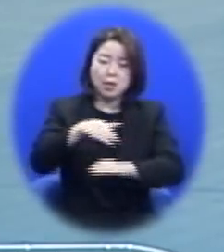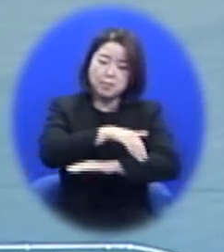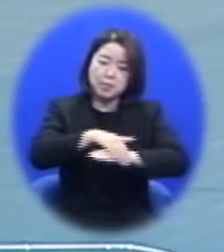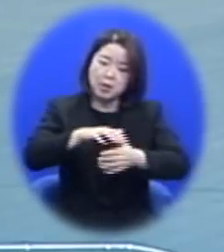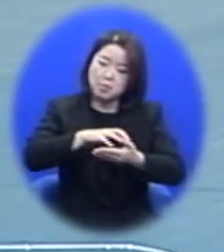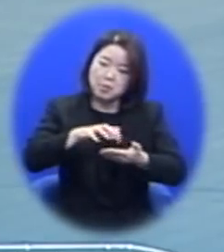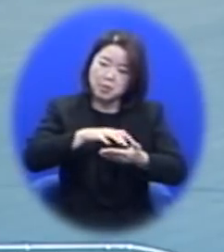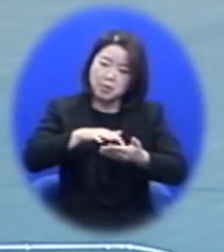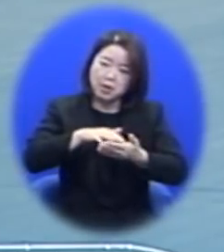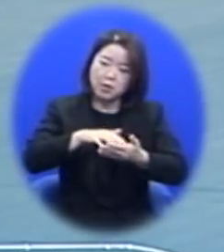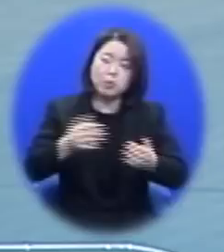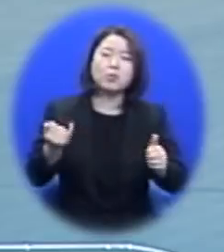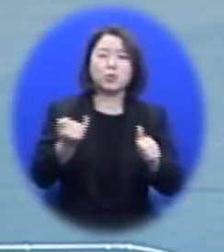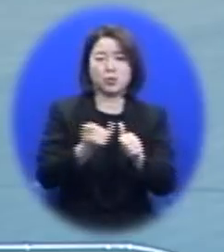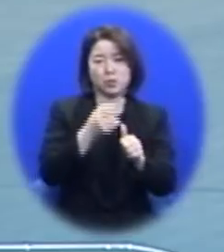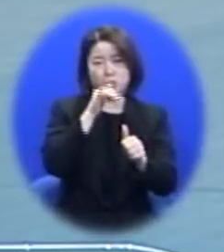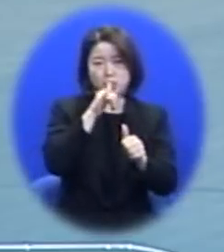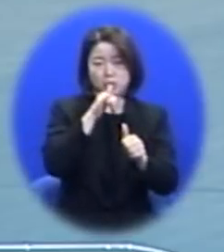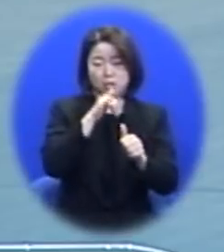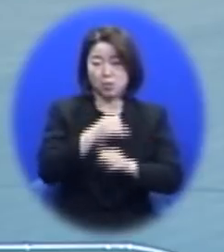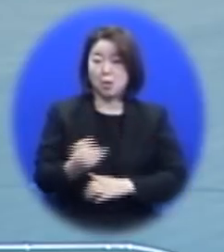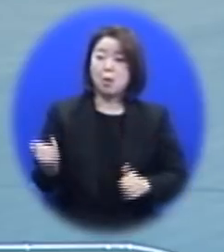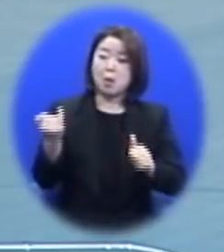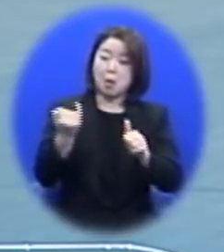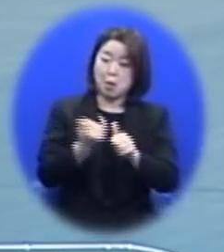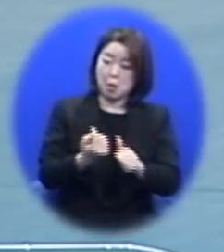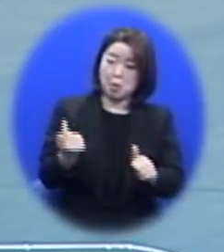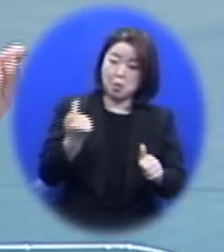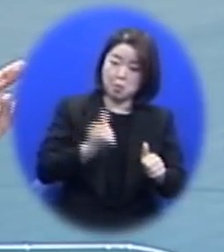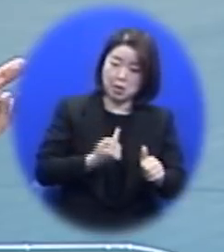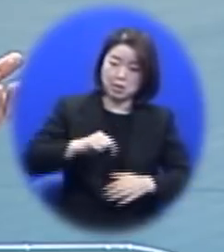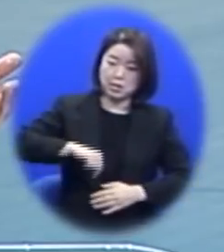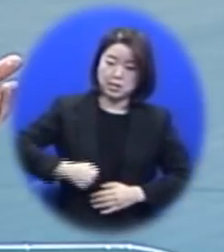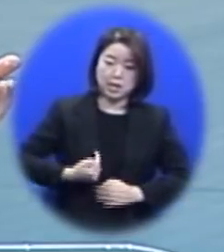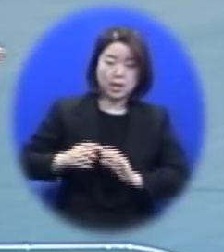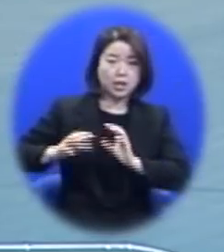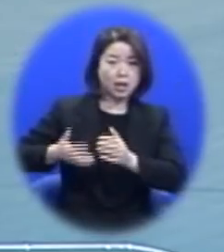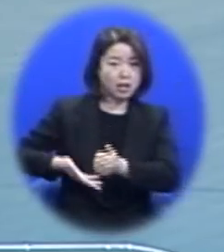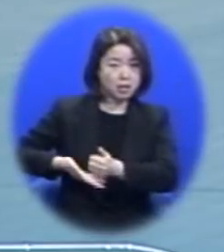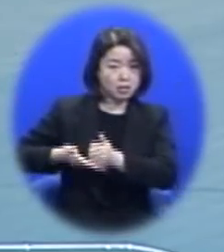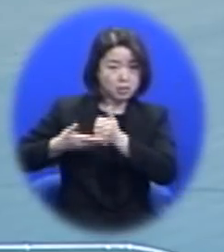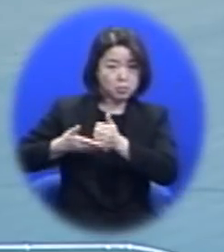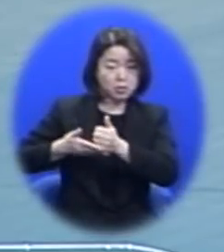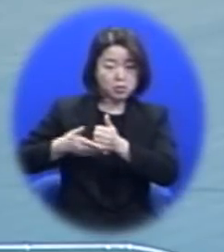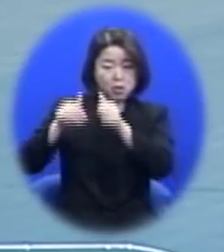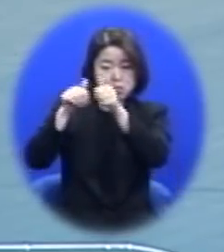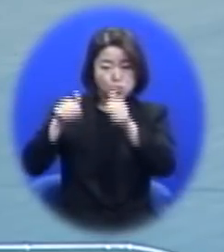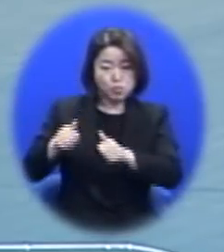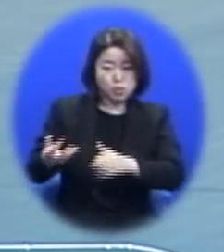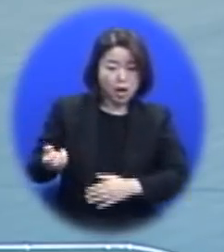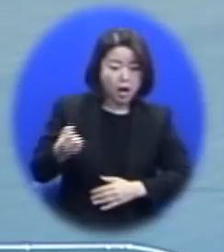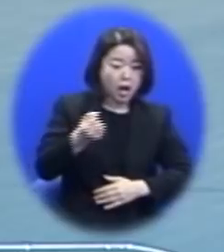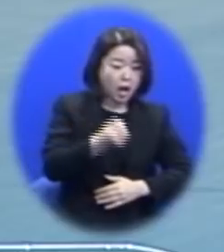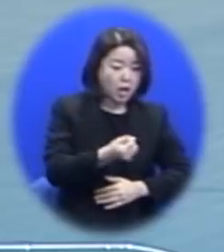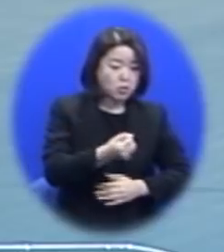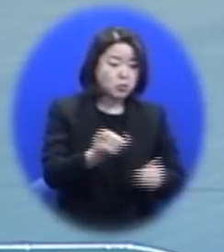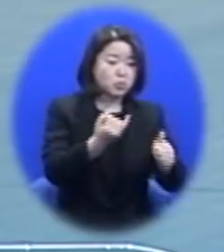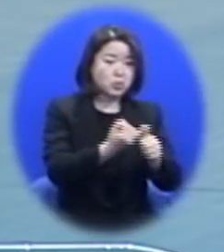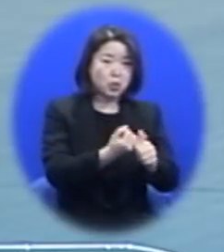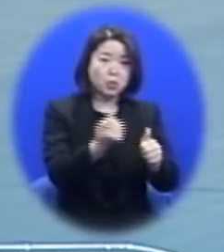이스라엘에 시집을 와서 자기 나라에서 섬기던 우상을 가지고 들어옵니다. 그리고 이스라엘의